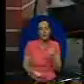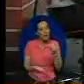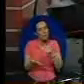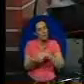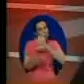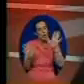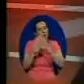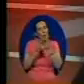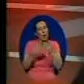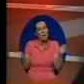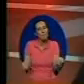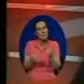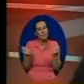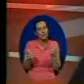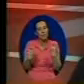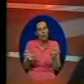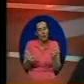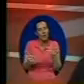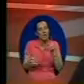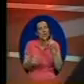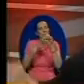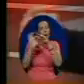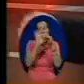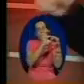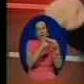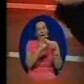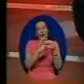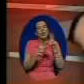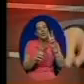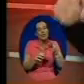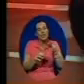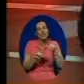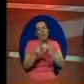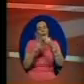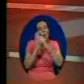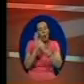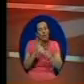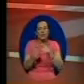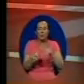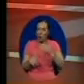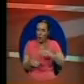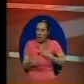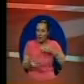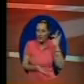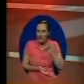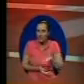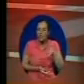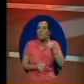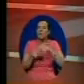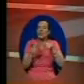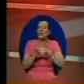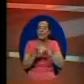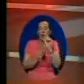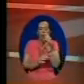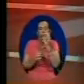כל פרסומת ברדיו נגמרת בכפוף לתקנון, כדי שהם אחר כך יוכלו לדחות את התביעות שלנו, כי יש איזה תקנון